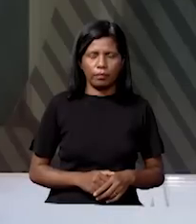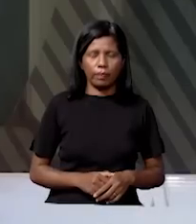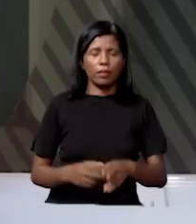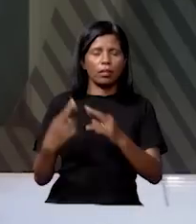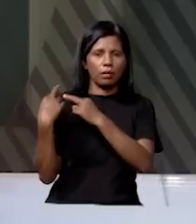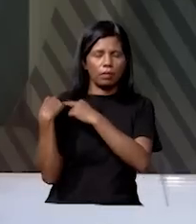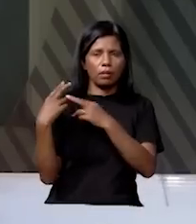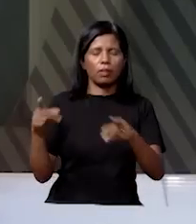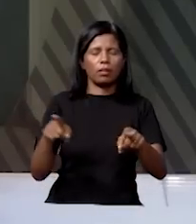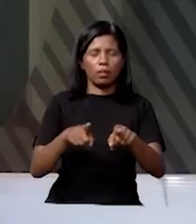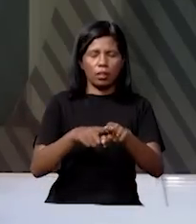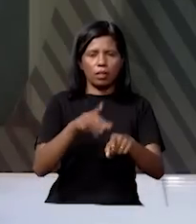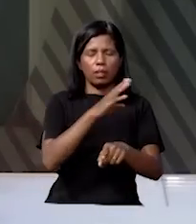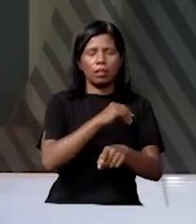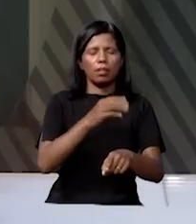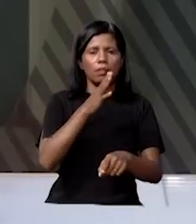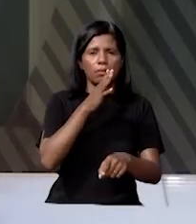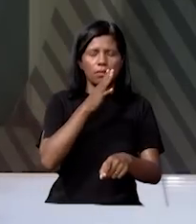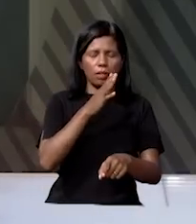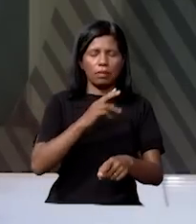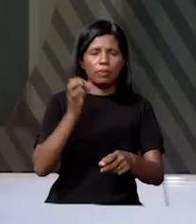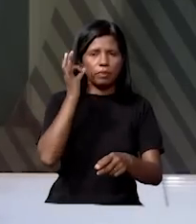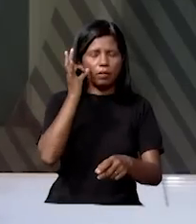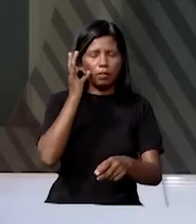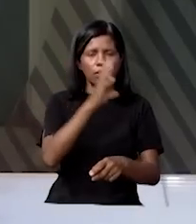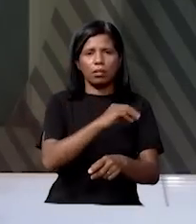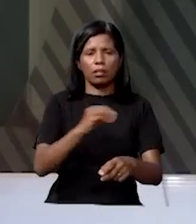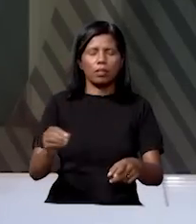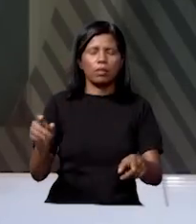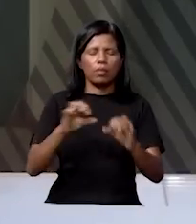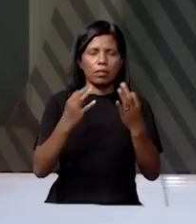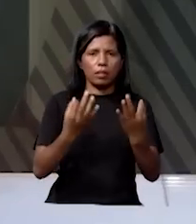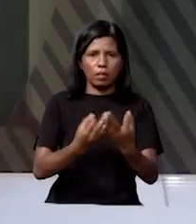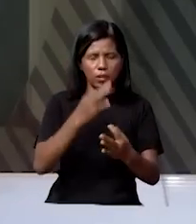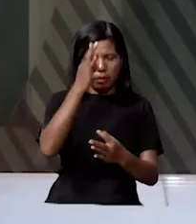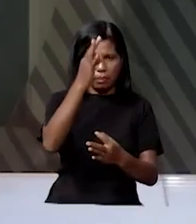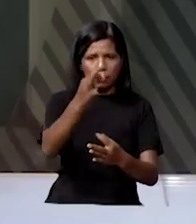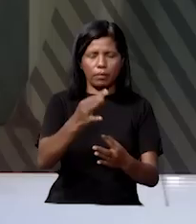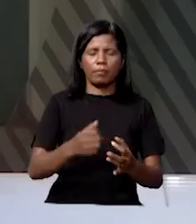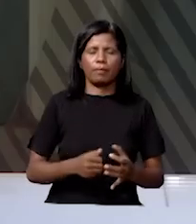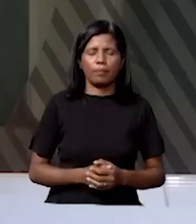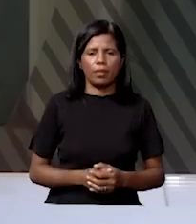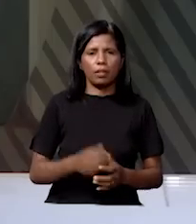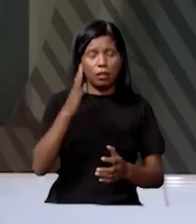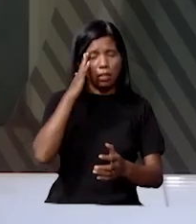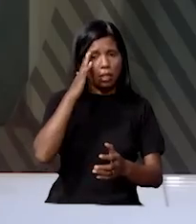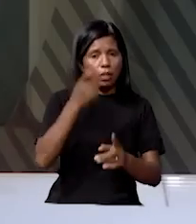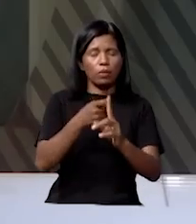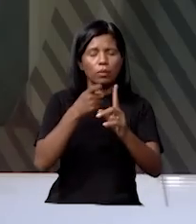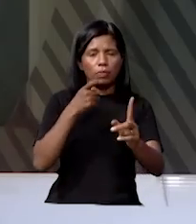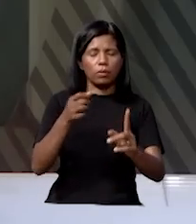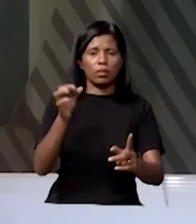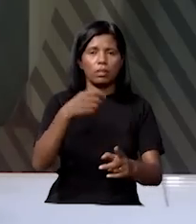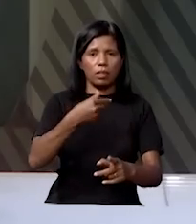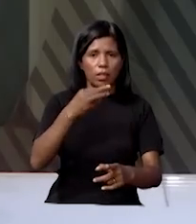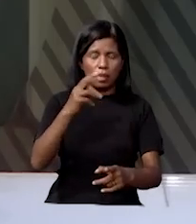responsabilidade nessa nina falo cla fácil a tu realiza família ida nia mehi sai realidade a tu tener lá o que susina falo que nes gemen